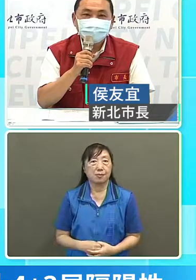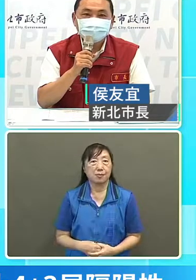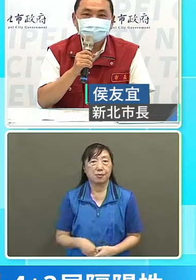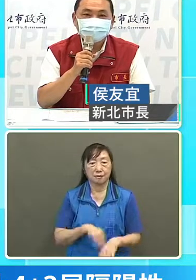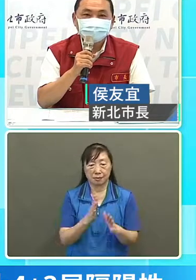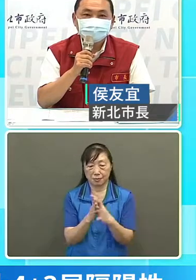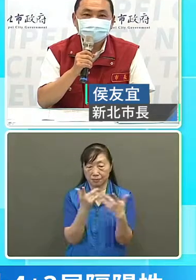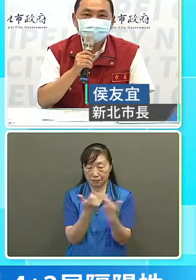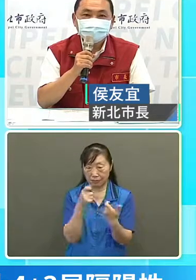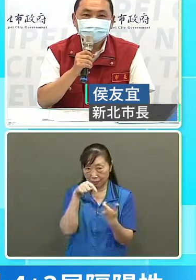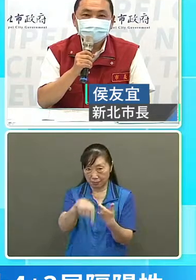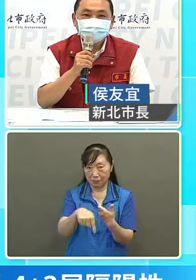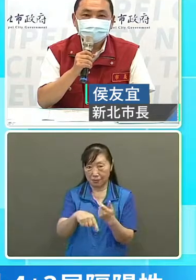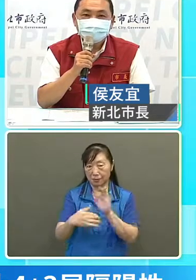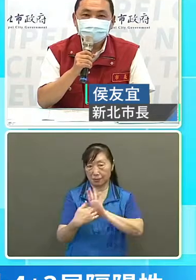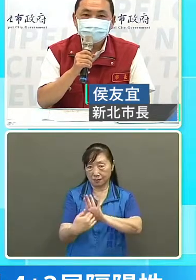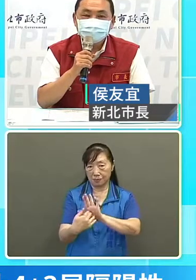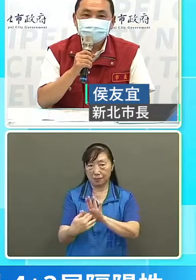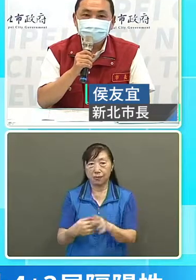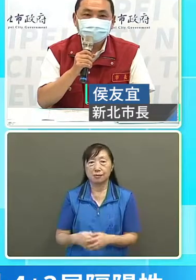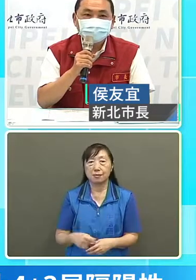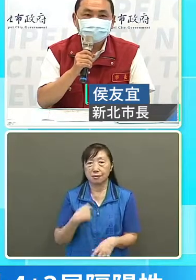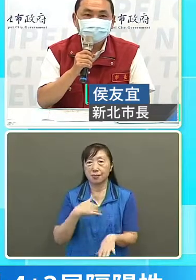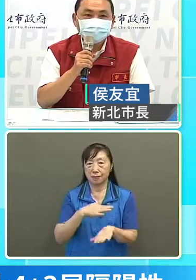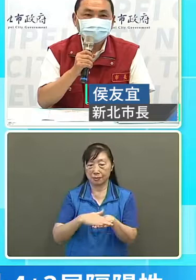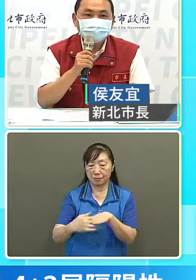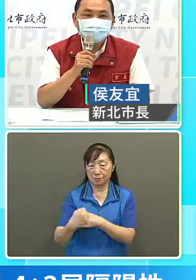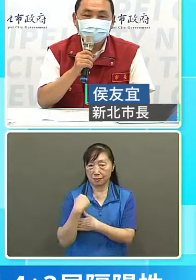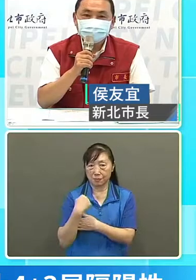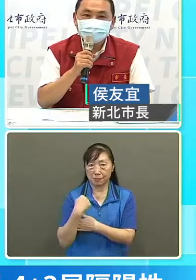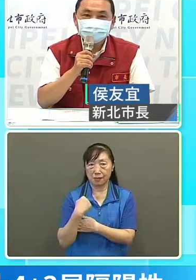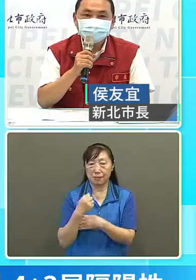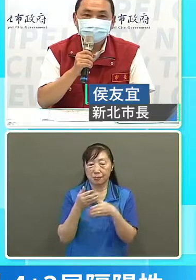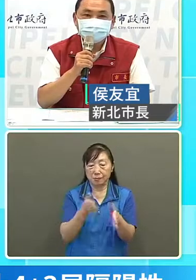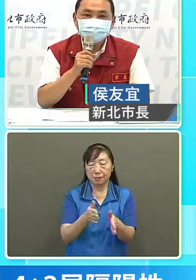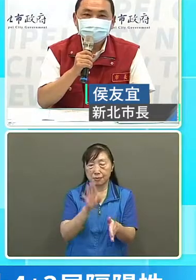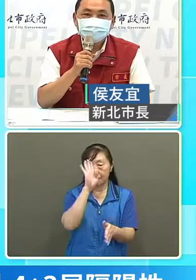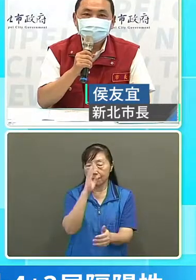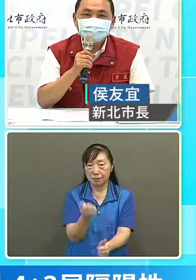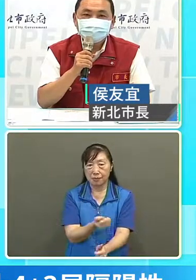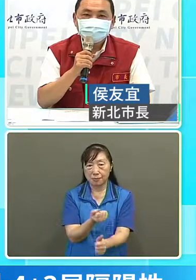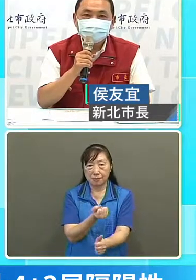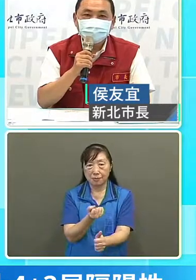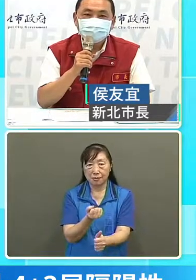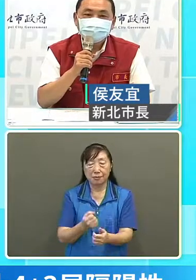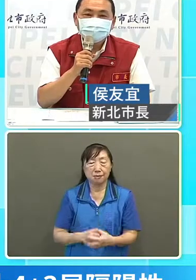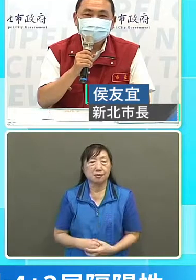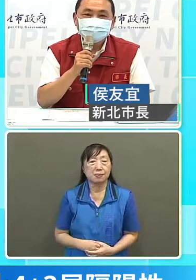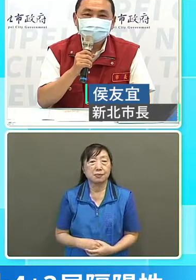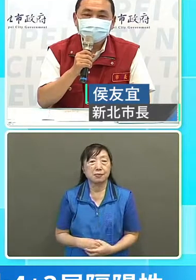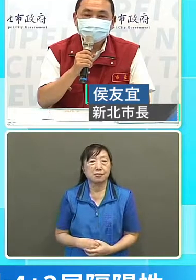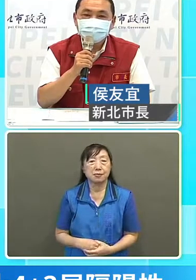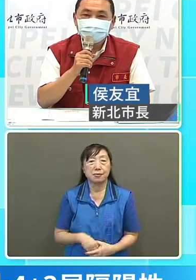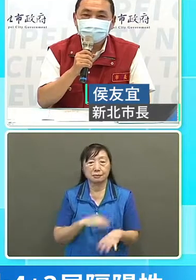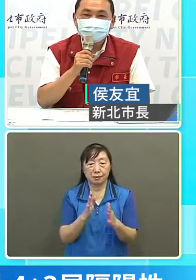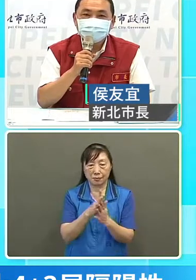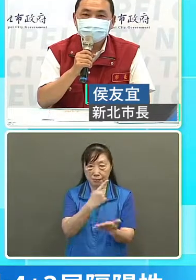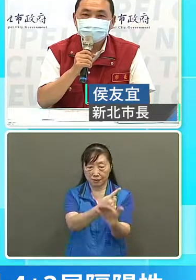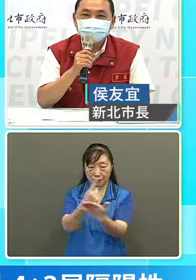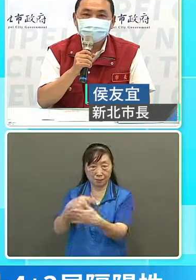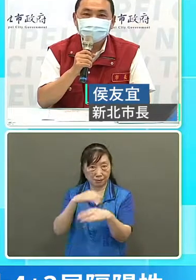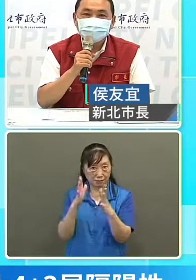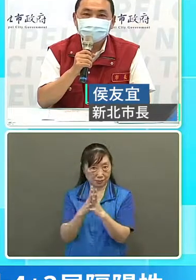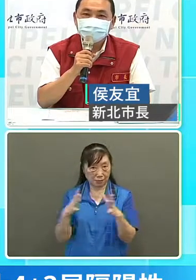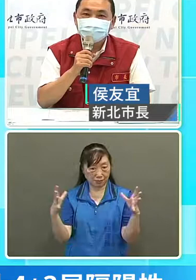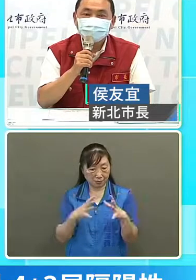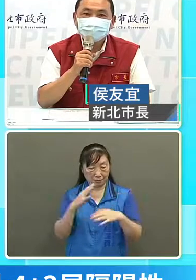力备战。我们会尽最大的力量，把疫情能够大家同心齐